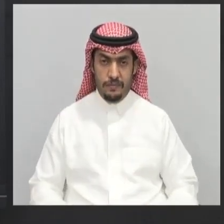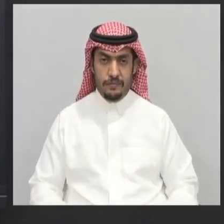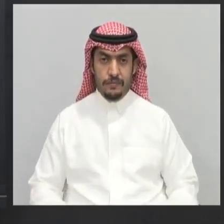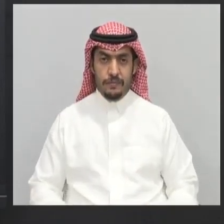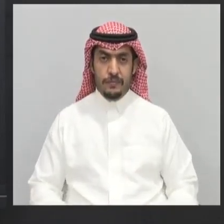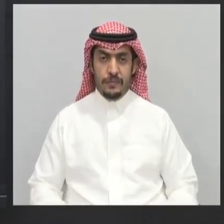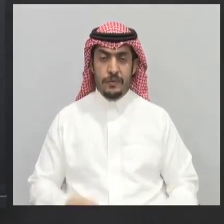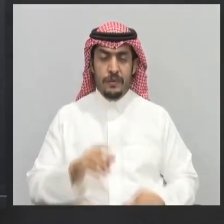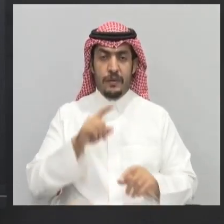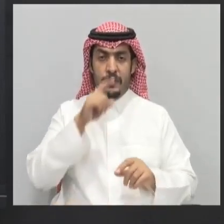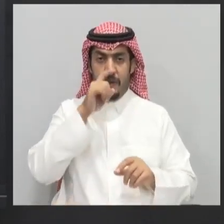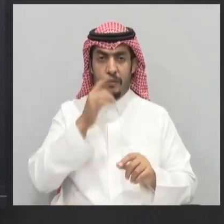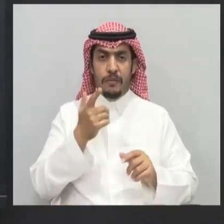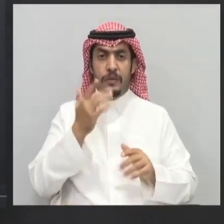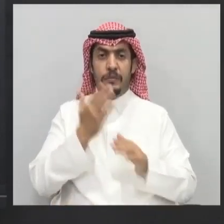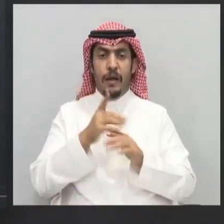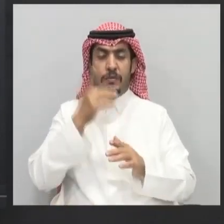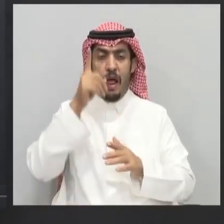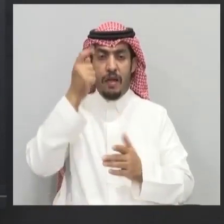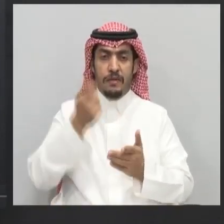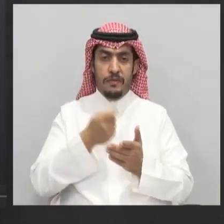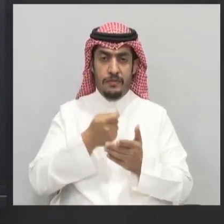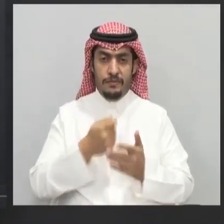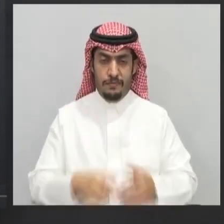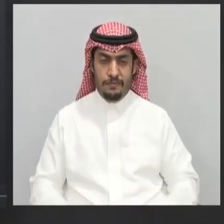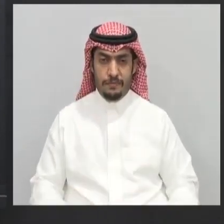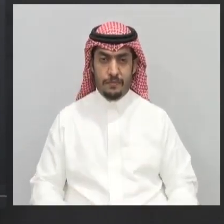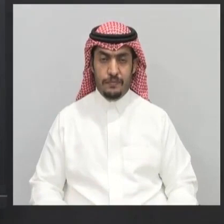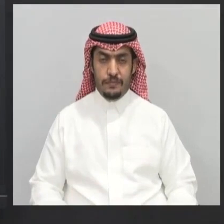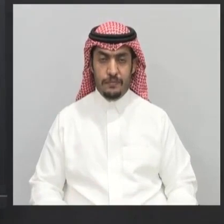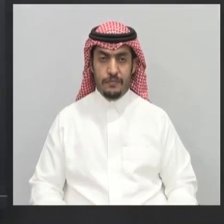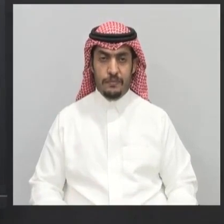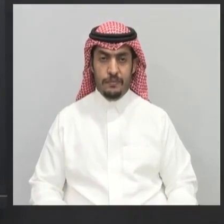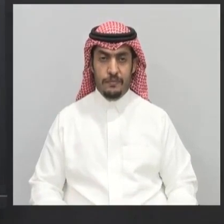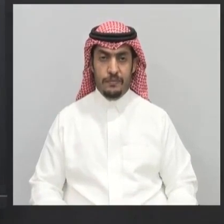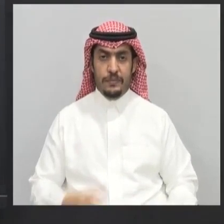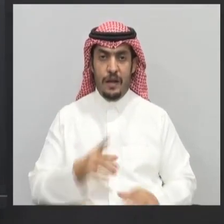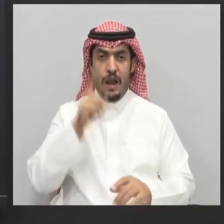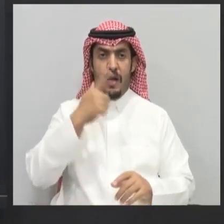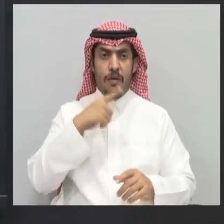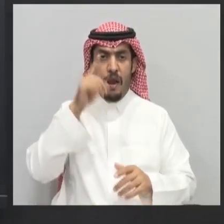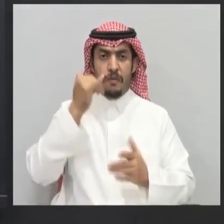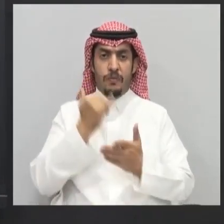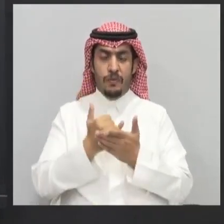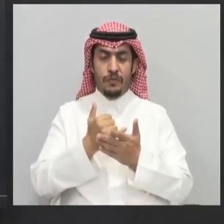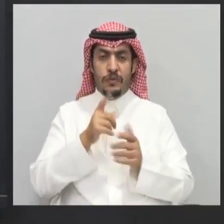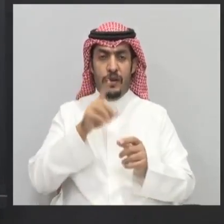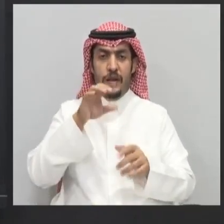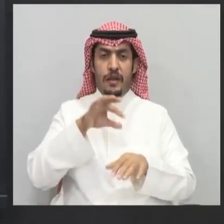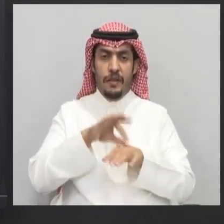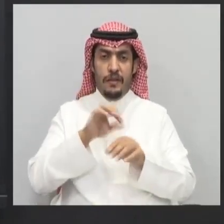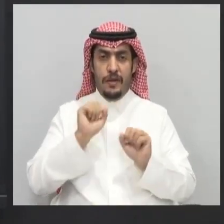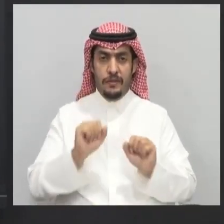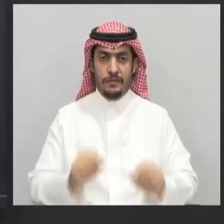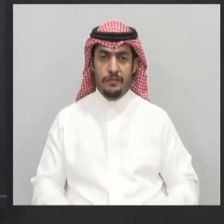تضرك لا يمكن ان تضرك اذا ما كتب الله لك هذا الضرر واراده الله سبحانه وتعالى